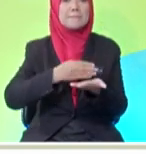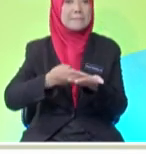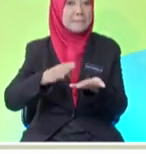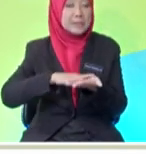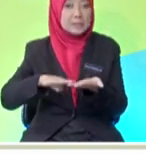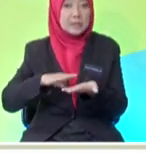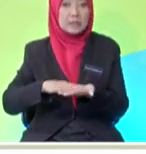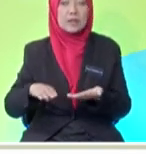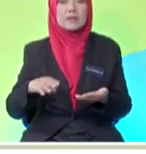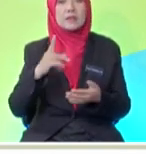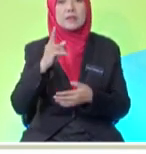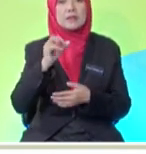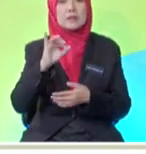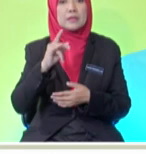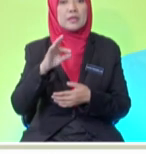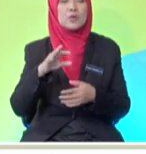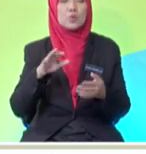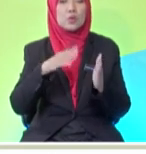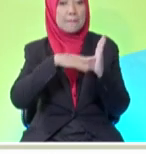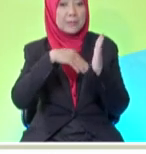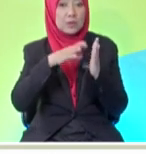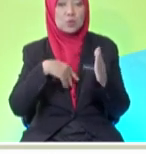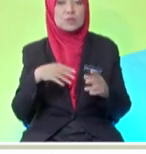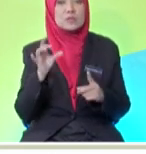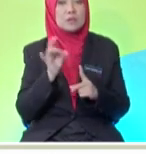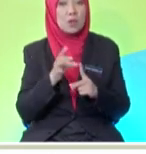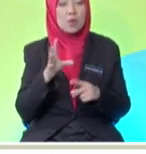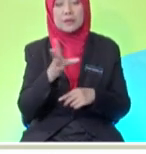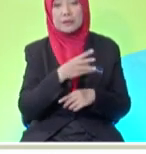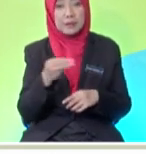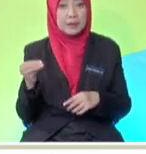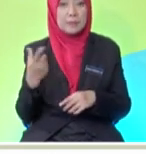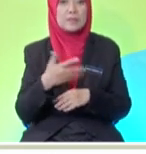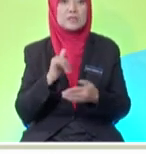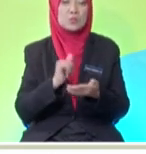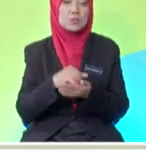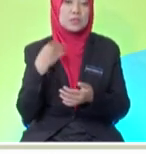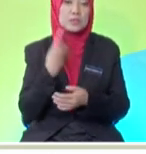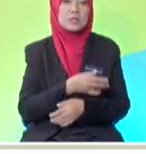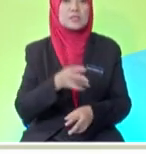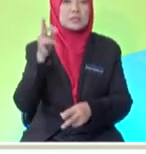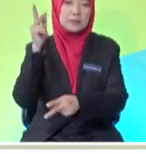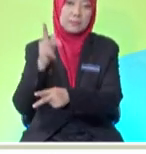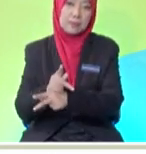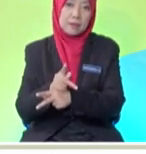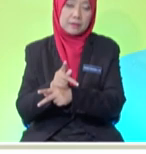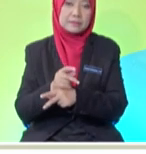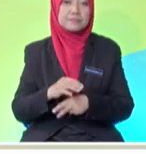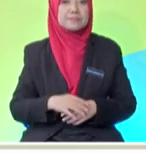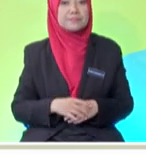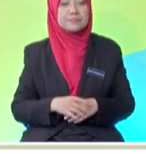Kike dengan menggunakan bros dawai dan selepas dan Selepas itu kita Simpan di tempat yang sesuai